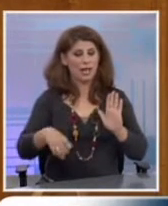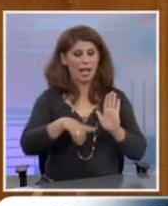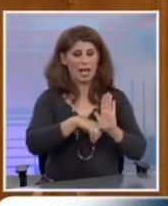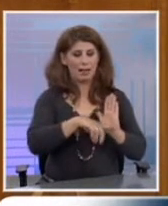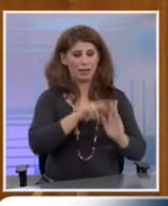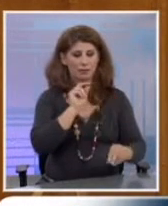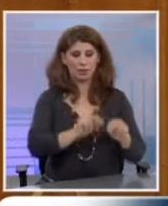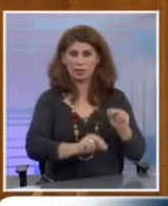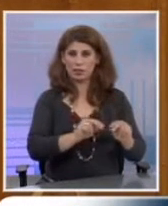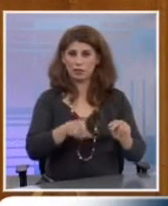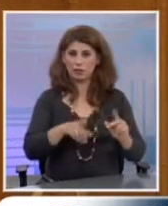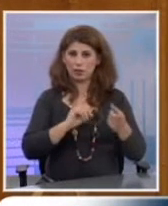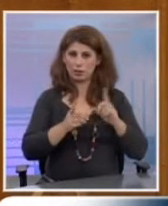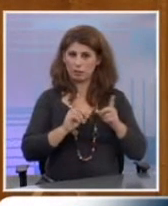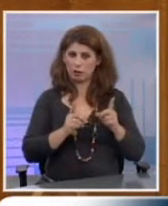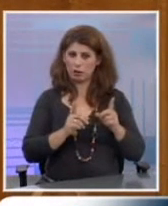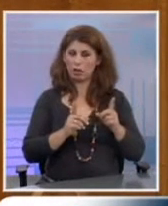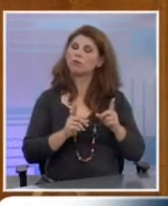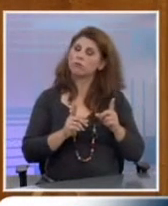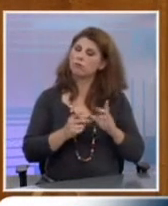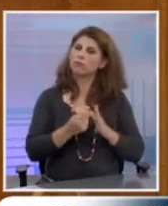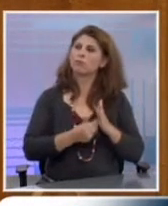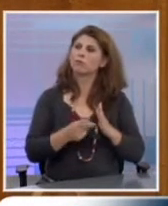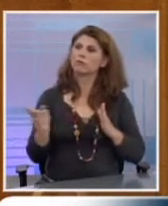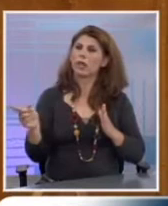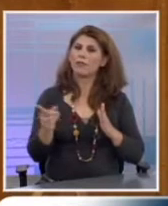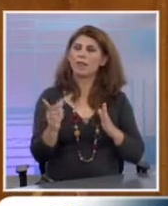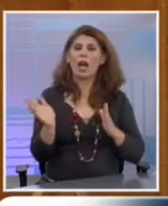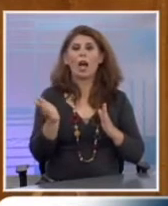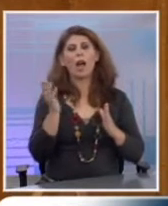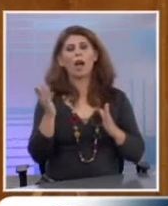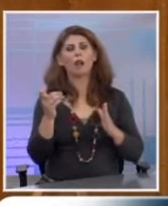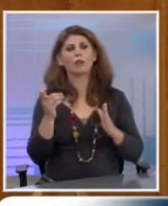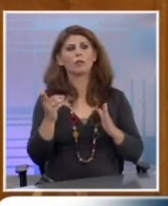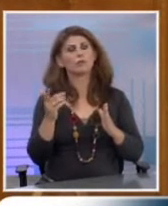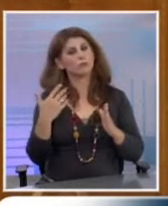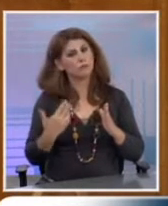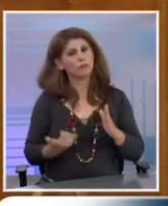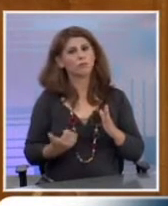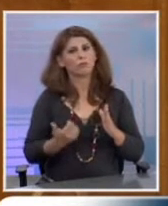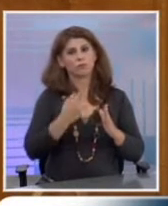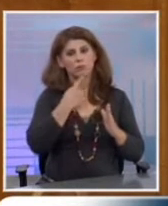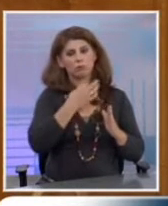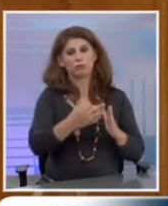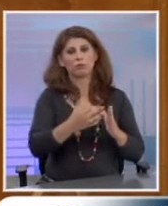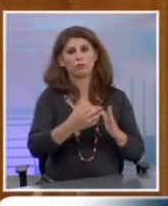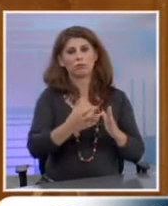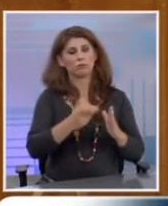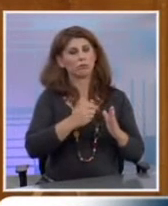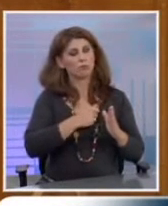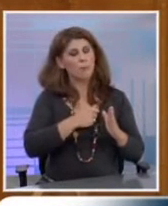το καλοκαίρι σε αυτή τη συμφωνία κρίνονται και αυτοί εάν και κατά πόσο έχουν διατυπώσει μια